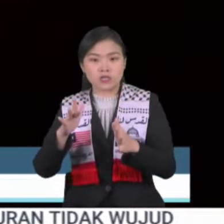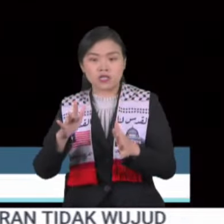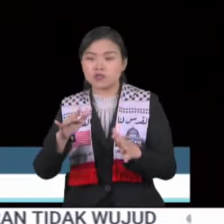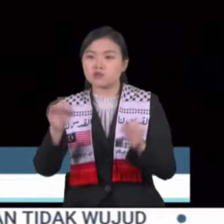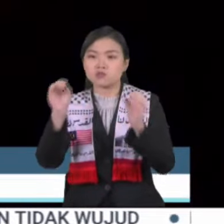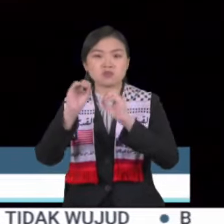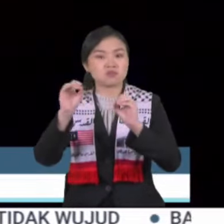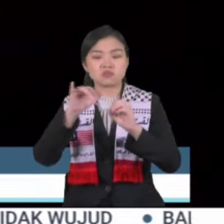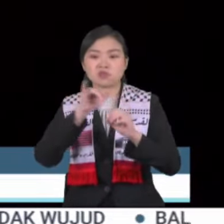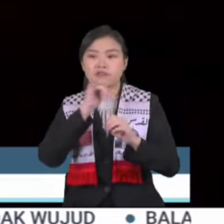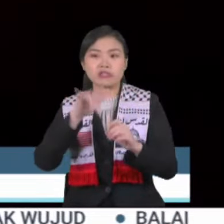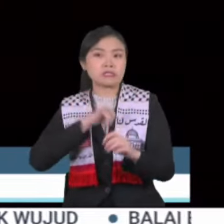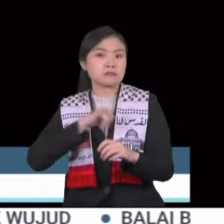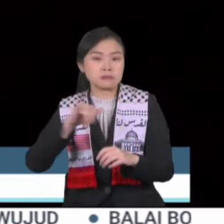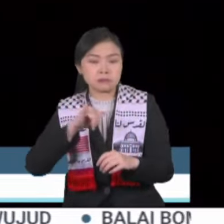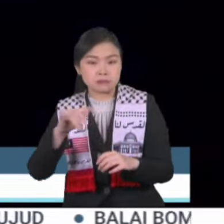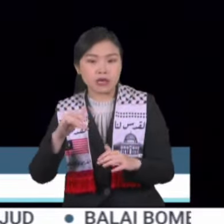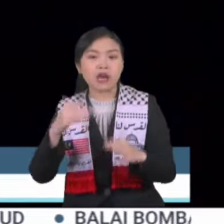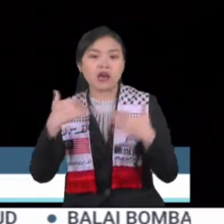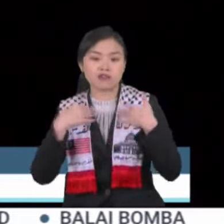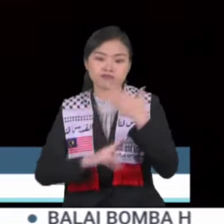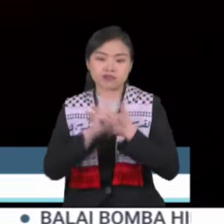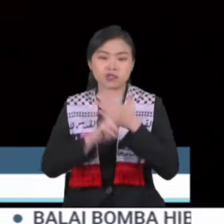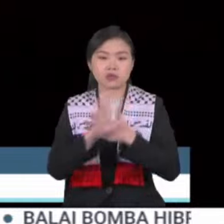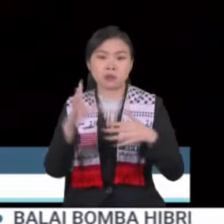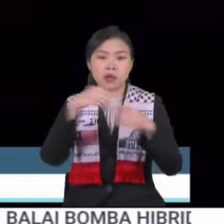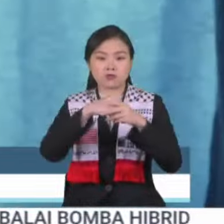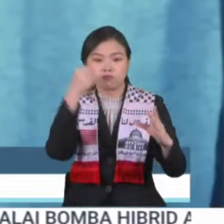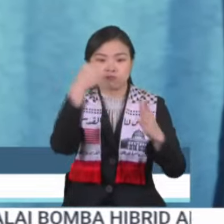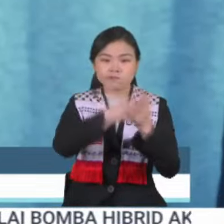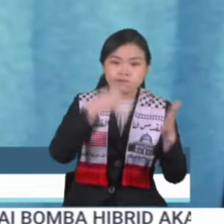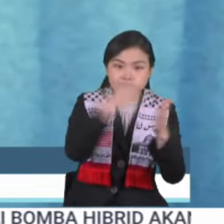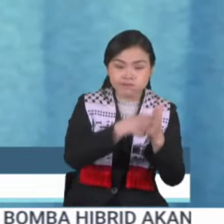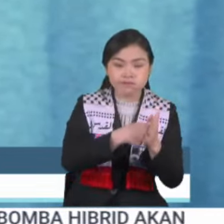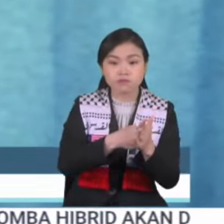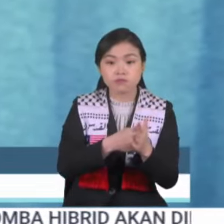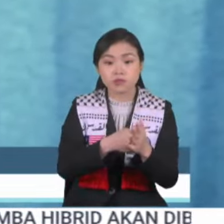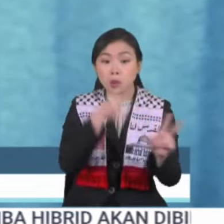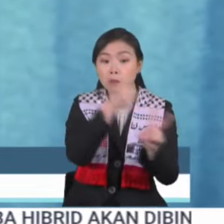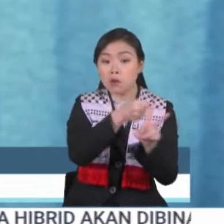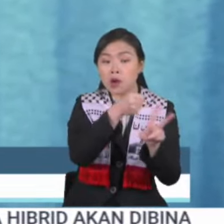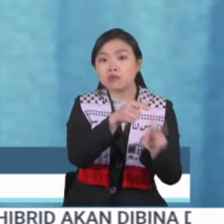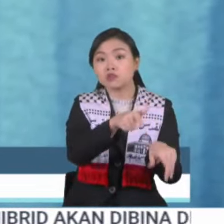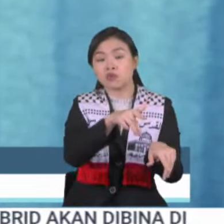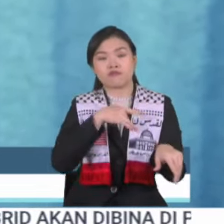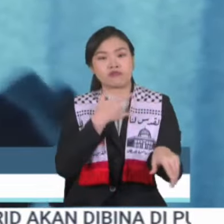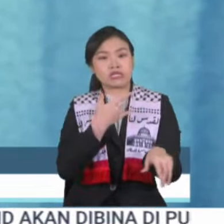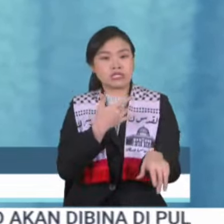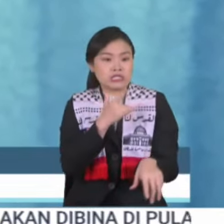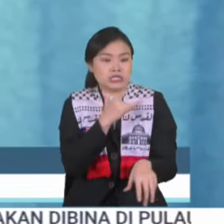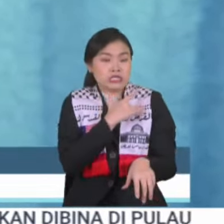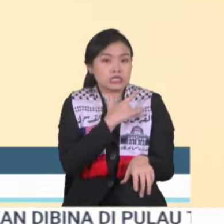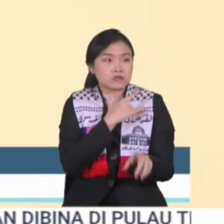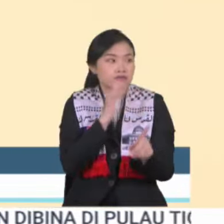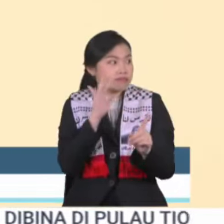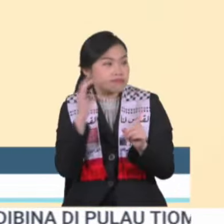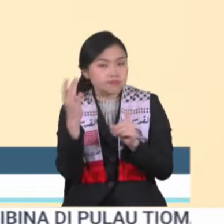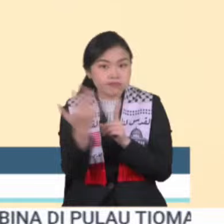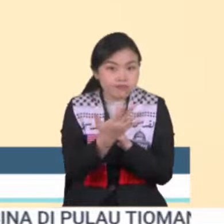empati dan berisiko terjebak dengan gangsterism. Mangsa pula bersikap sensitif terhadap